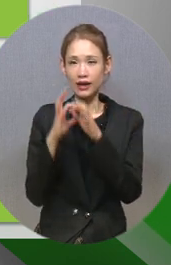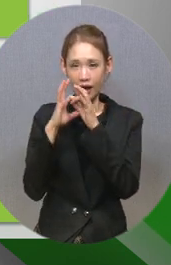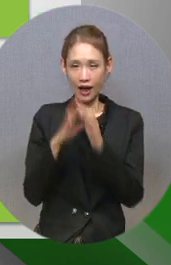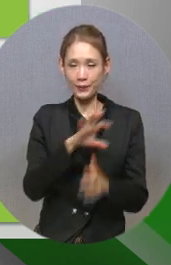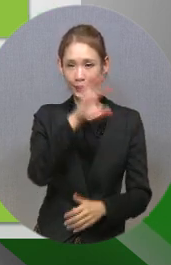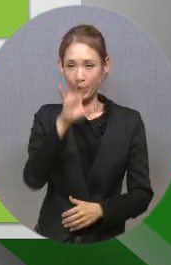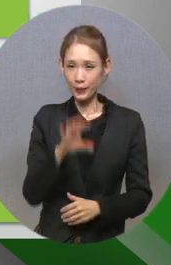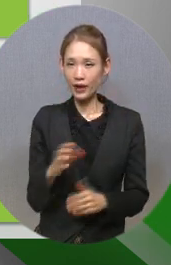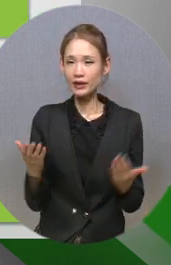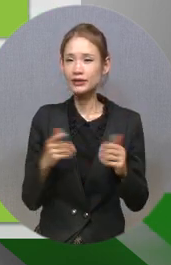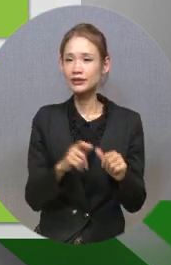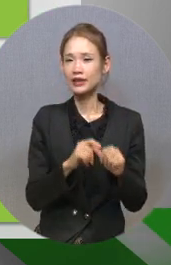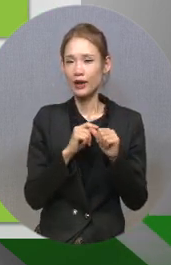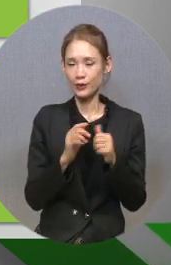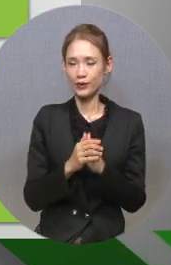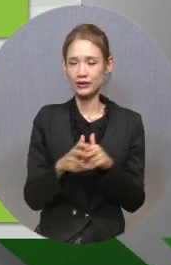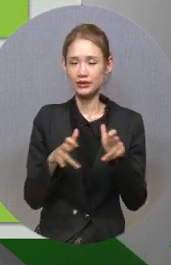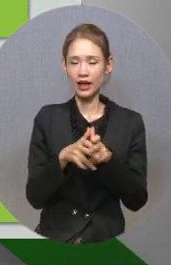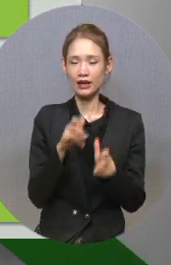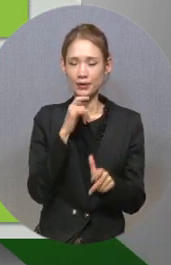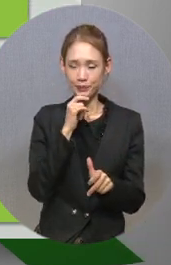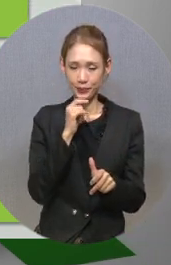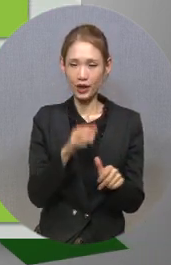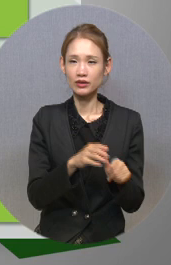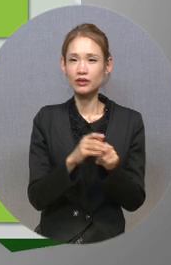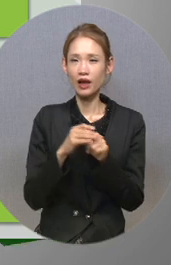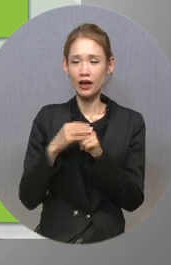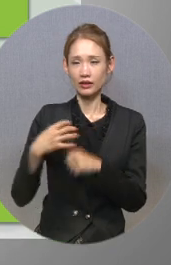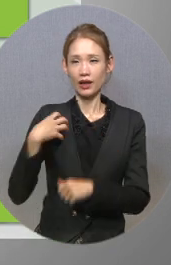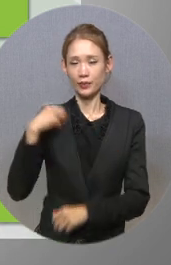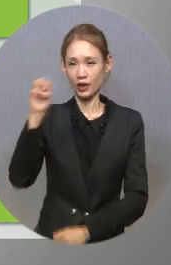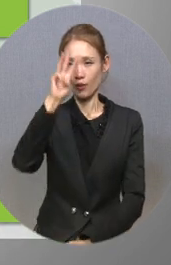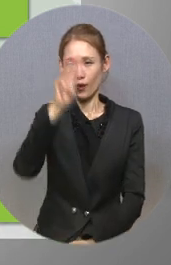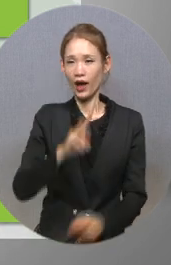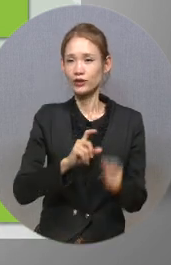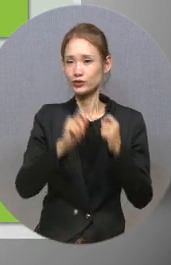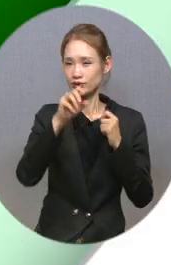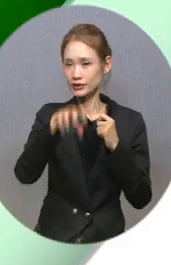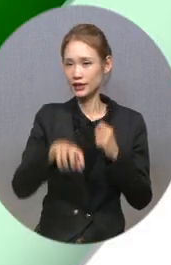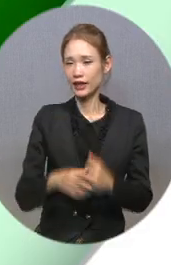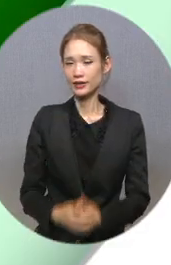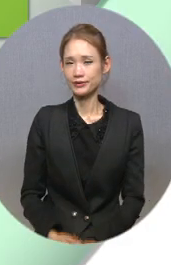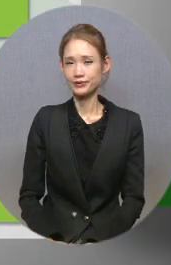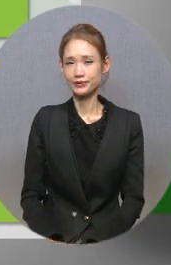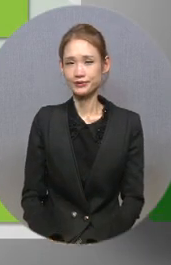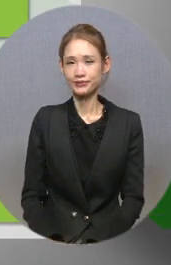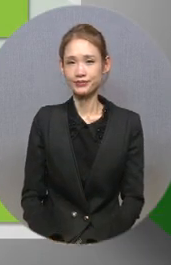채용합니다. 장애인만 채용하며 담당기사는 광주지사입니다.